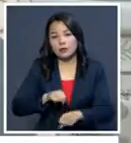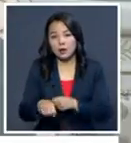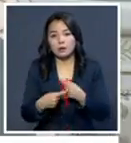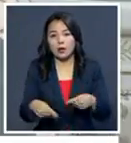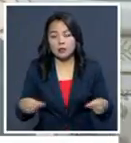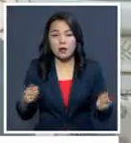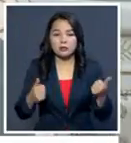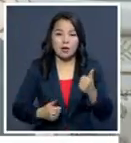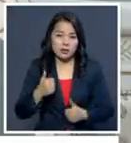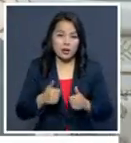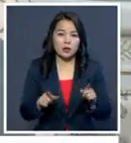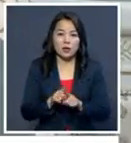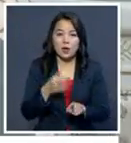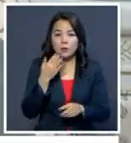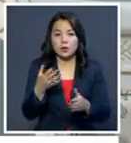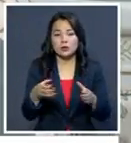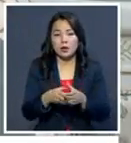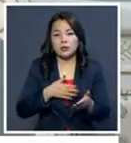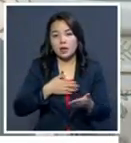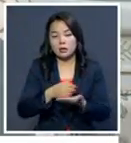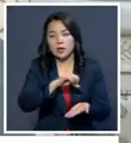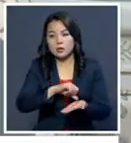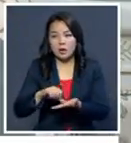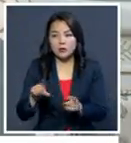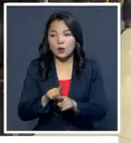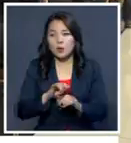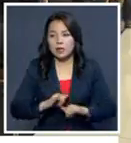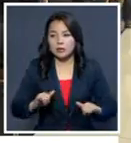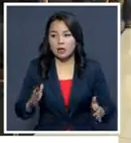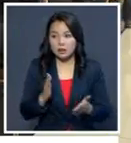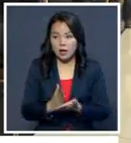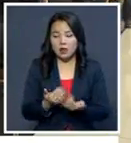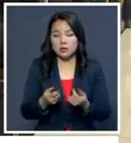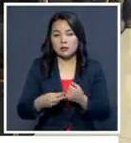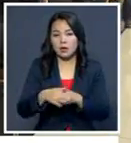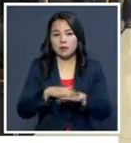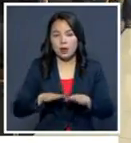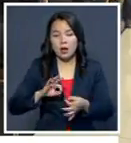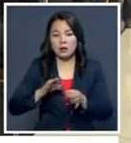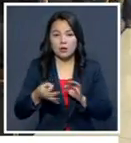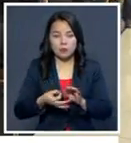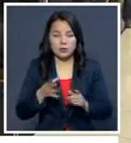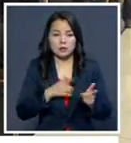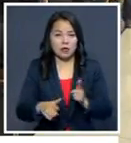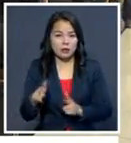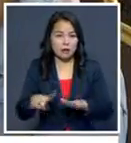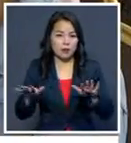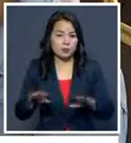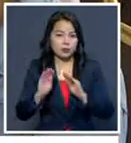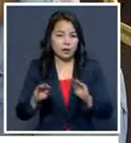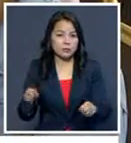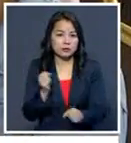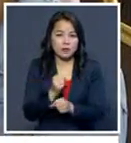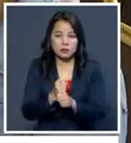сияқты бұқаралық спортқа белсене қатысатын әуесқойлар қатары артқан. Аймақта олимпиадалық резервті дайындауға баса мән